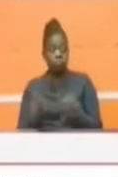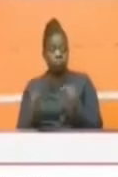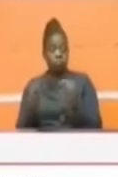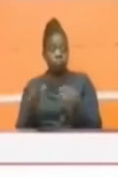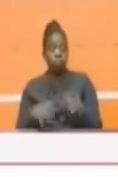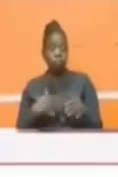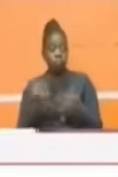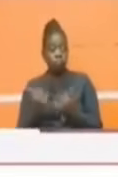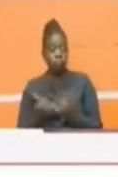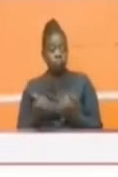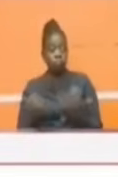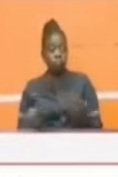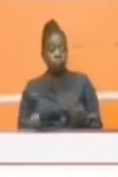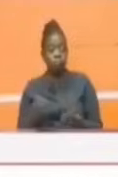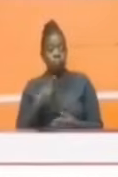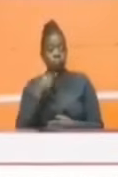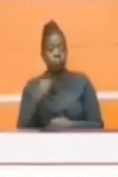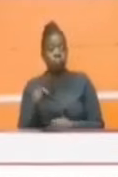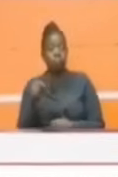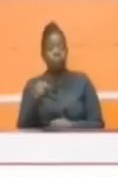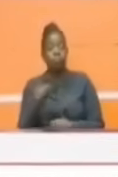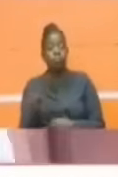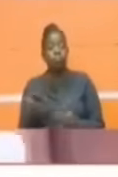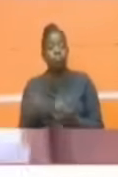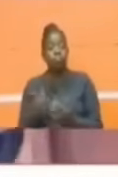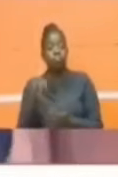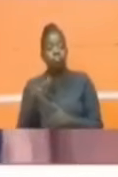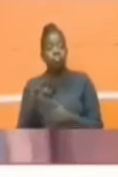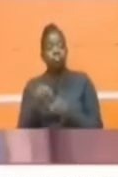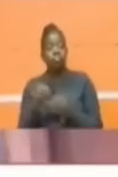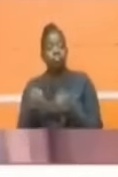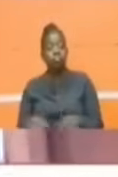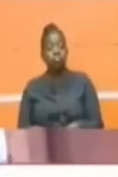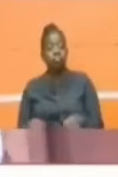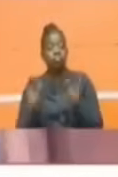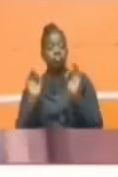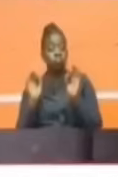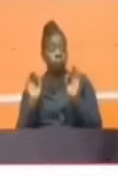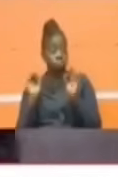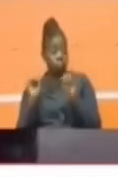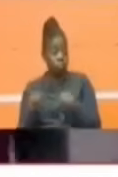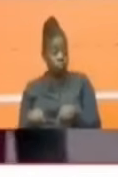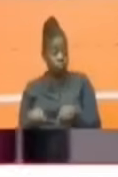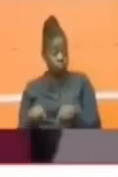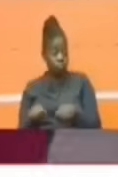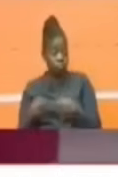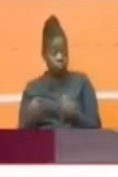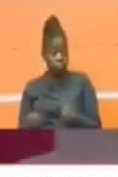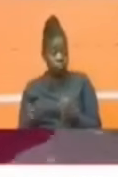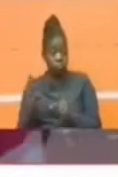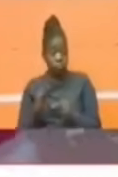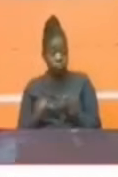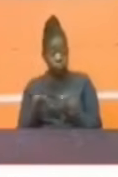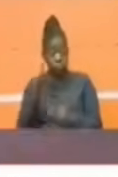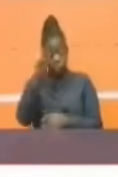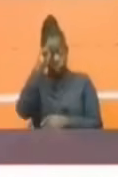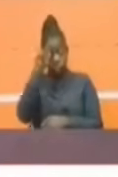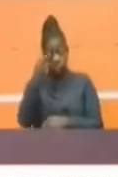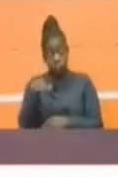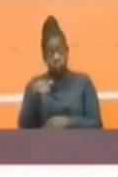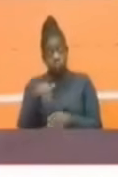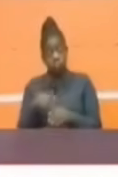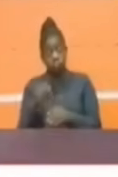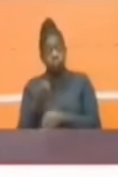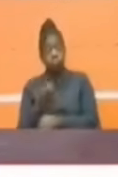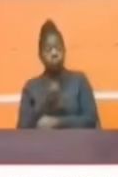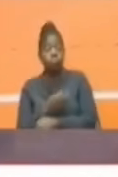wange. Sezaala osobola okulumba mukamutabani w'omunyumba n'omukuba n'andapati n'ozisuula ebweru kisoboka. Bano batuuze ku kyalo Butakoola ekisangibwa mu ggombolola y'e